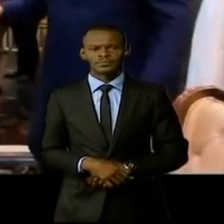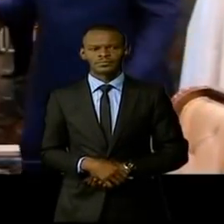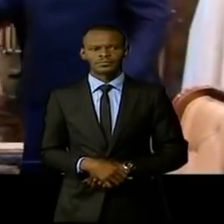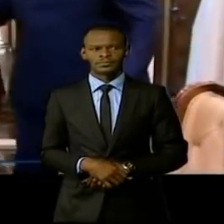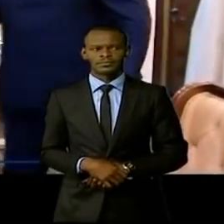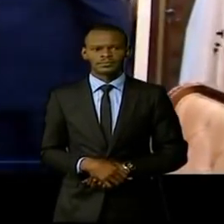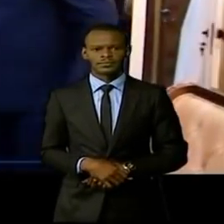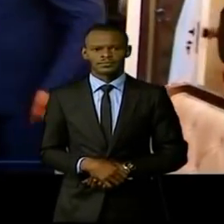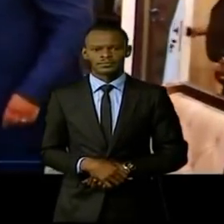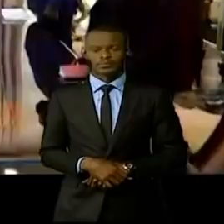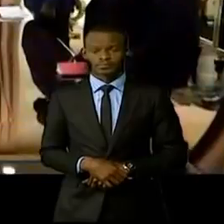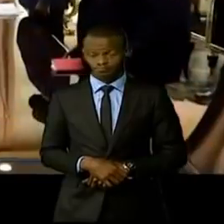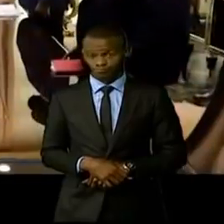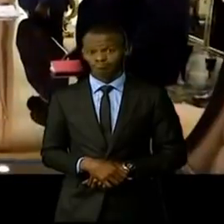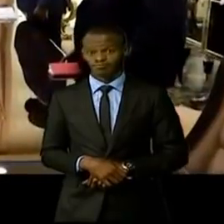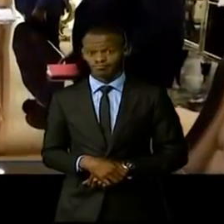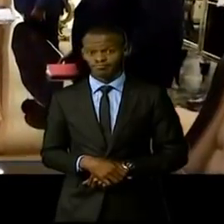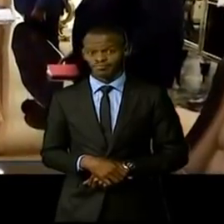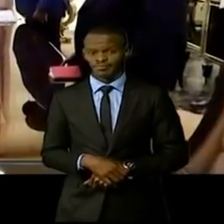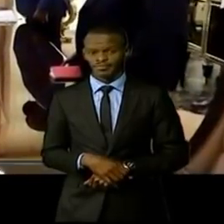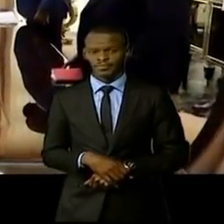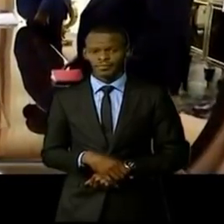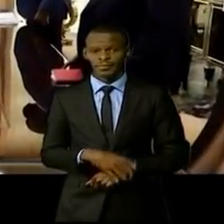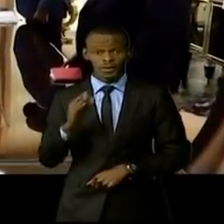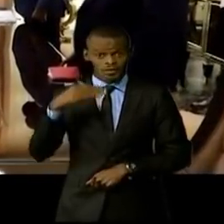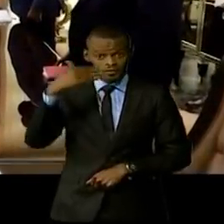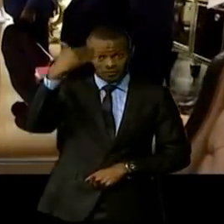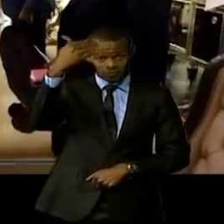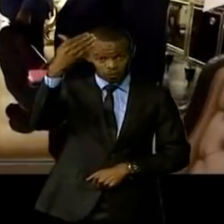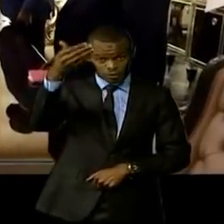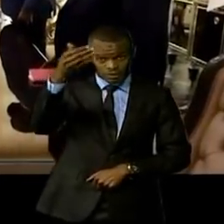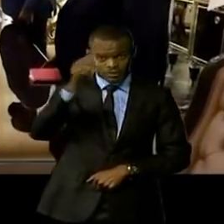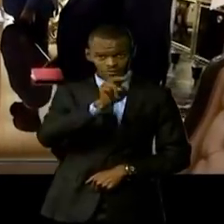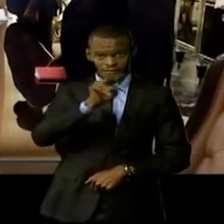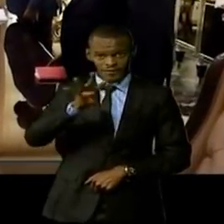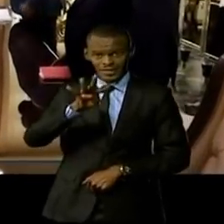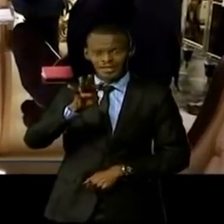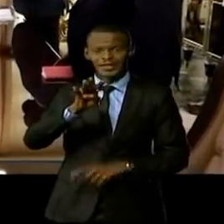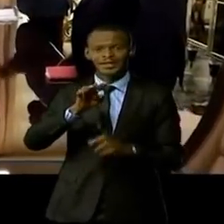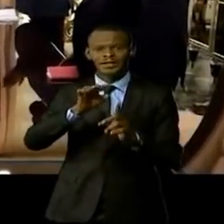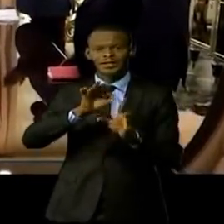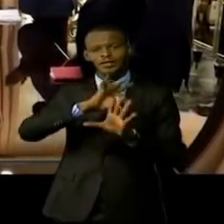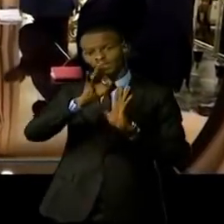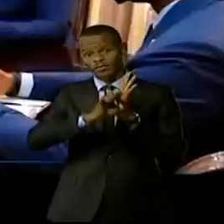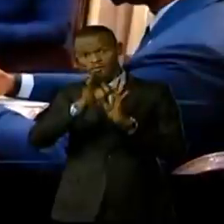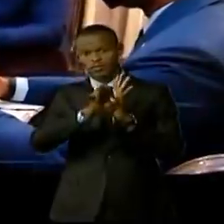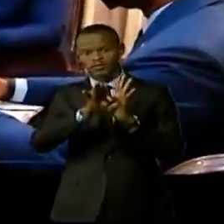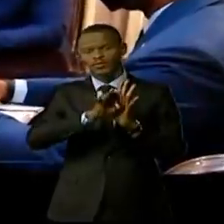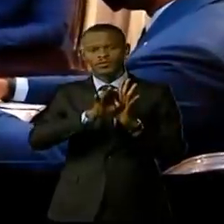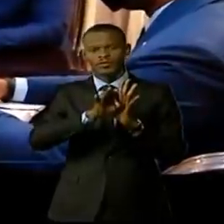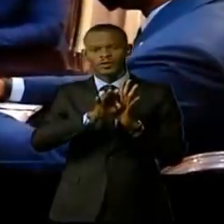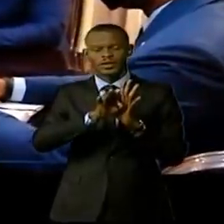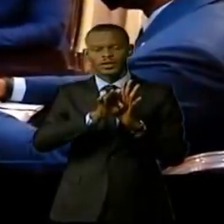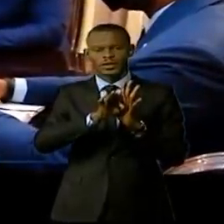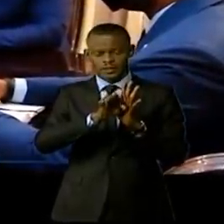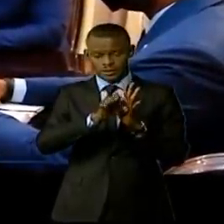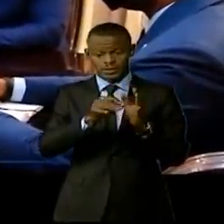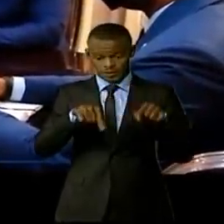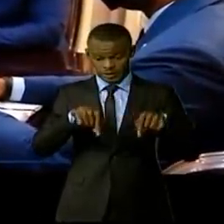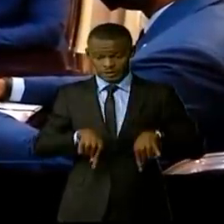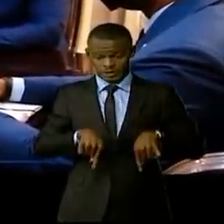Il se tiendra le 24 février prochain en RDC un sommet du mécanisme régional de suivi de l'accord cadre d'Addis